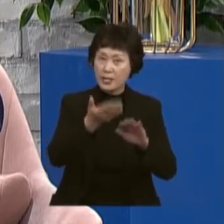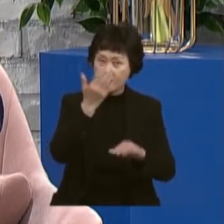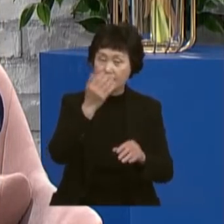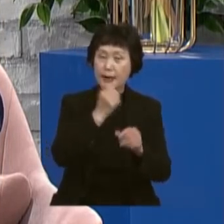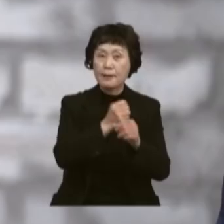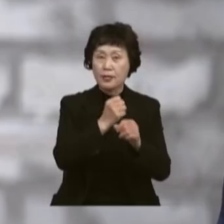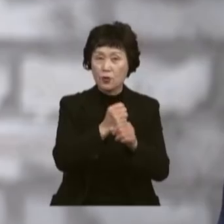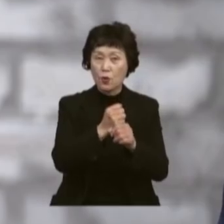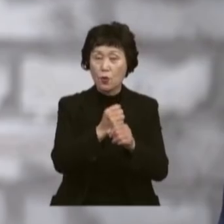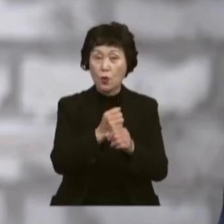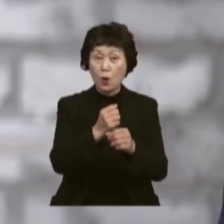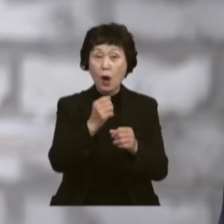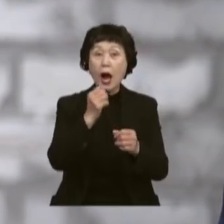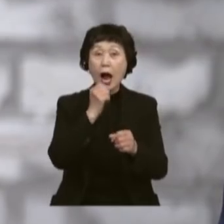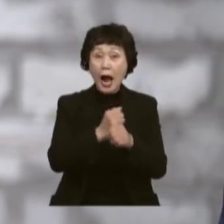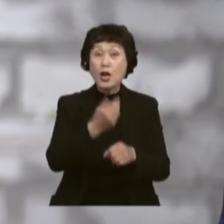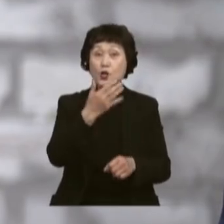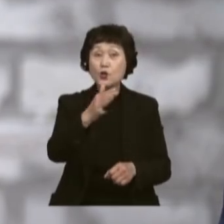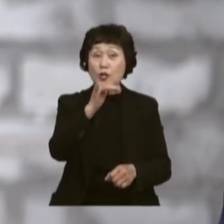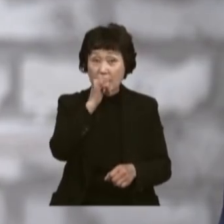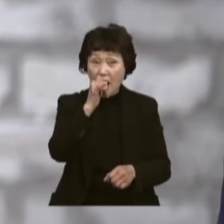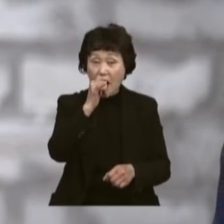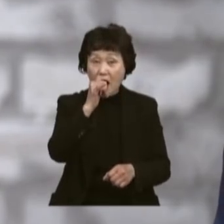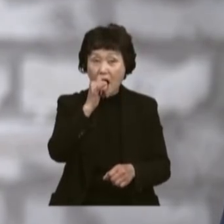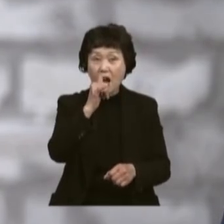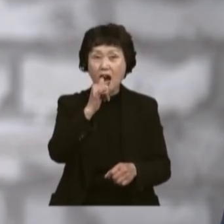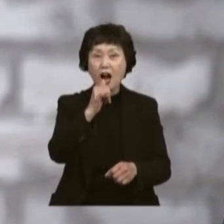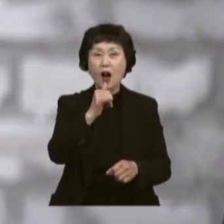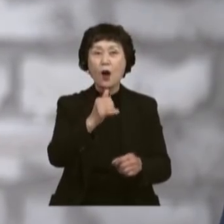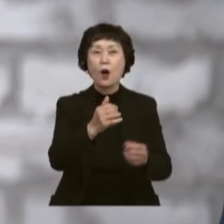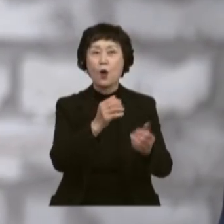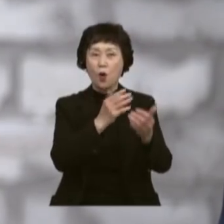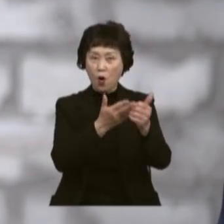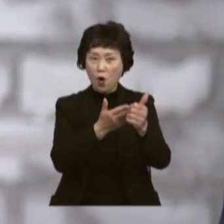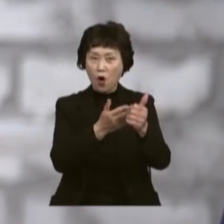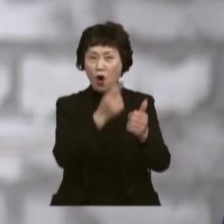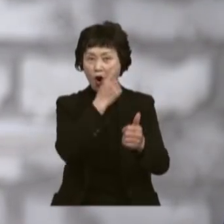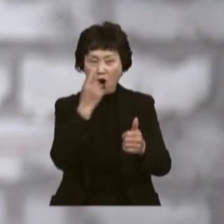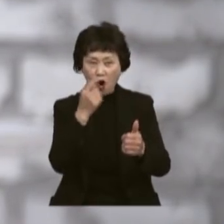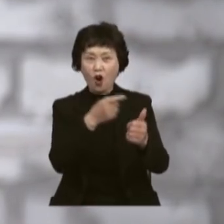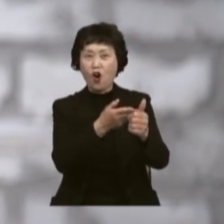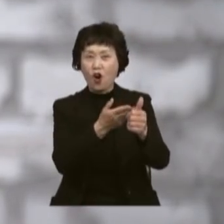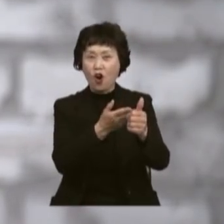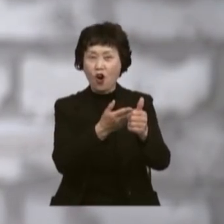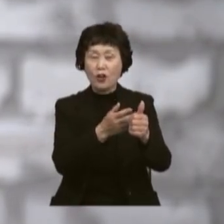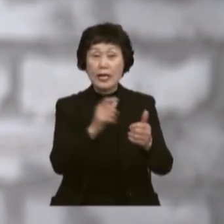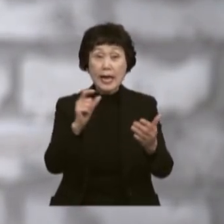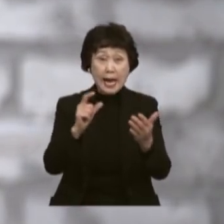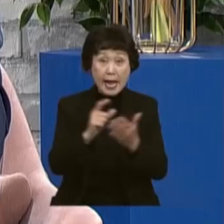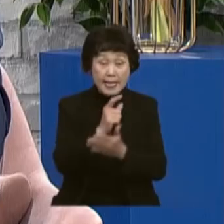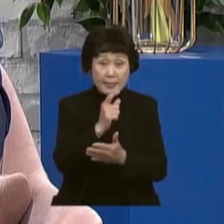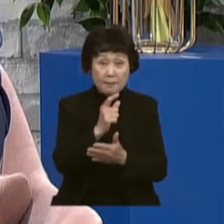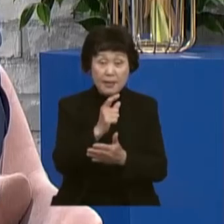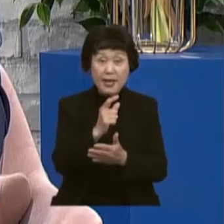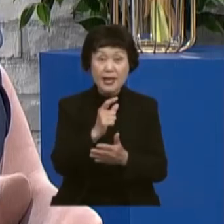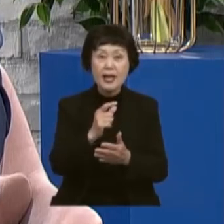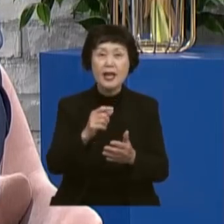그냥 팔 수 있다는 그 기록을 세우셨던 분이셨어요. 그리고 가스펠 가수 최초로